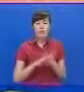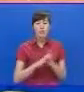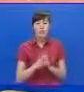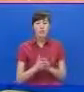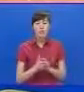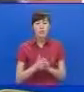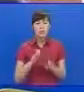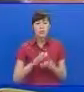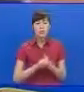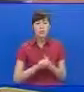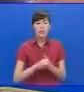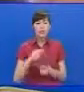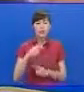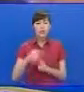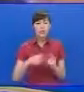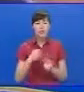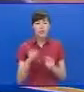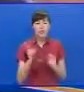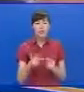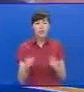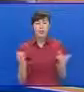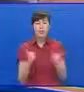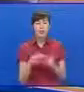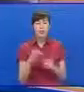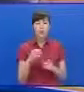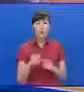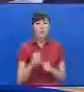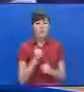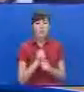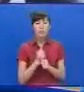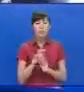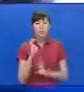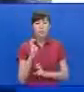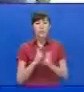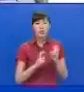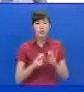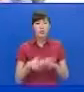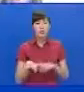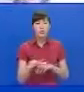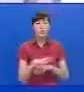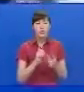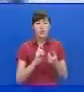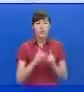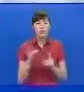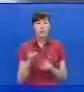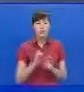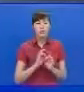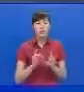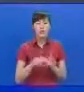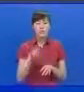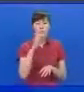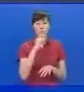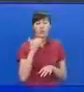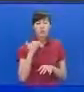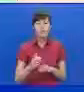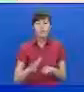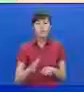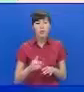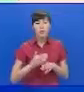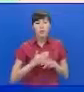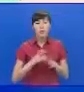танысты. Кәсіпкерлермен кездесіп, Отырарды енді өндіріс ошағына айналдыру керектігін жеткізді. Ол үшін мемлекет тарапынан барынша